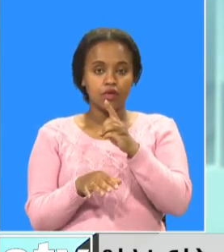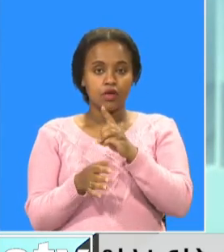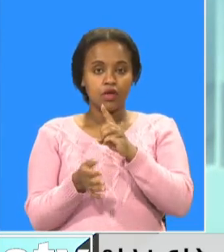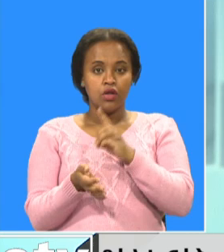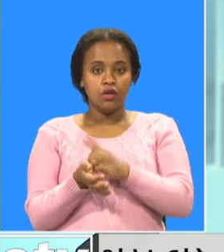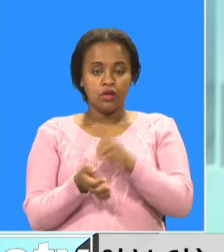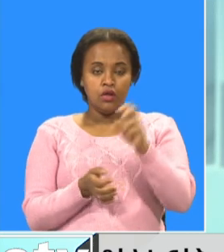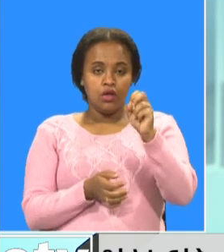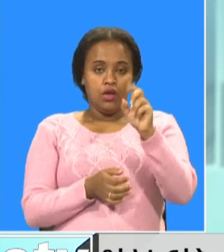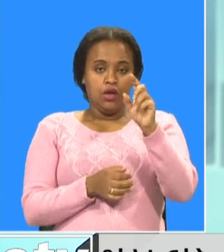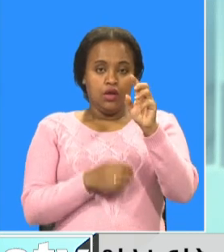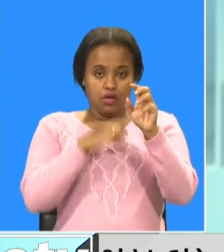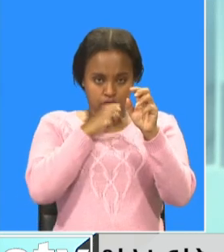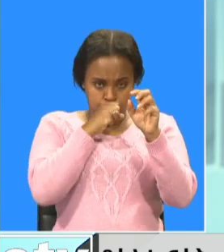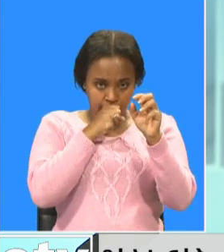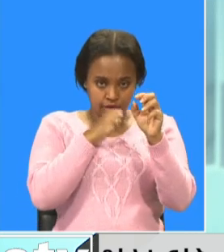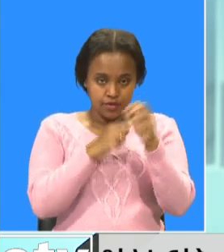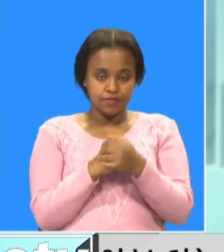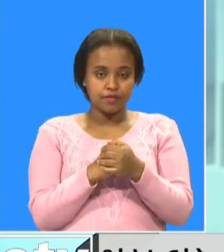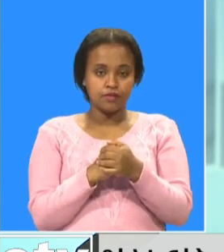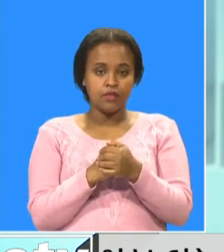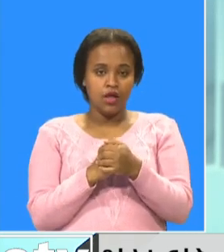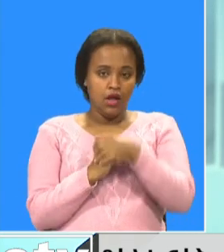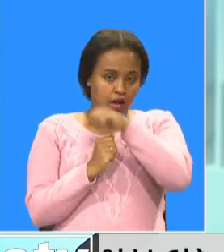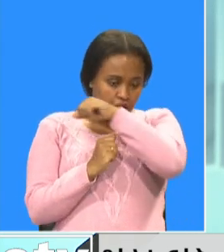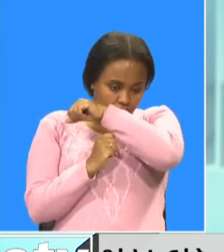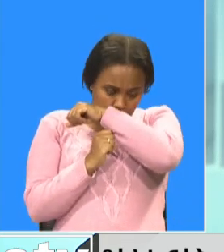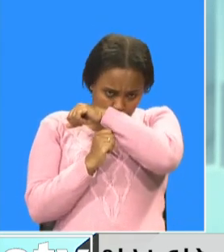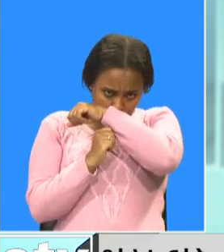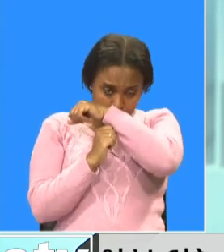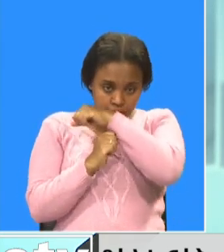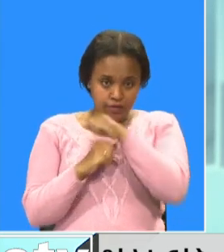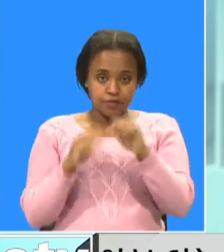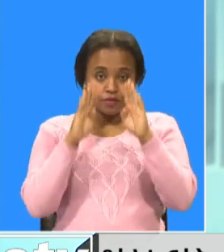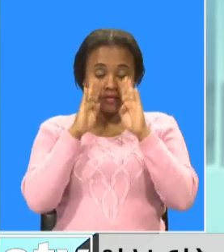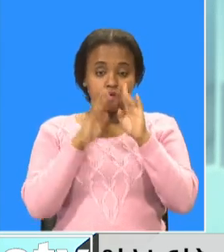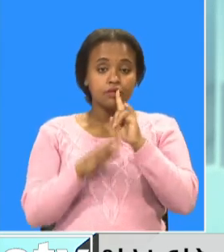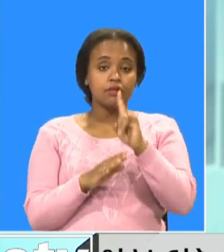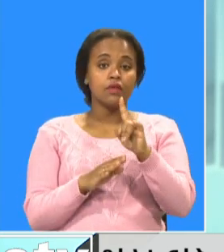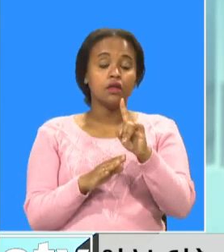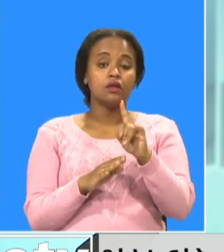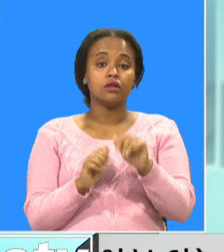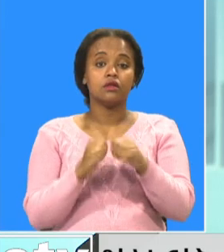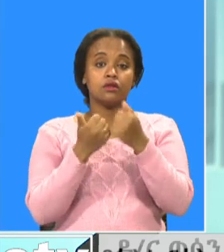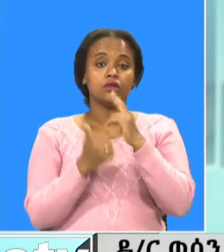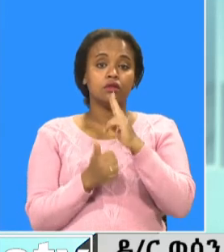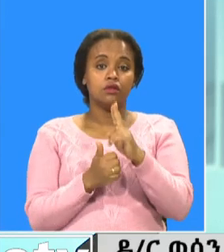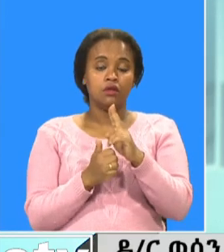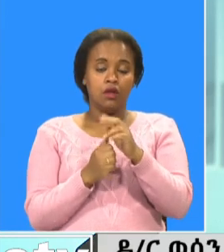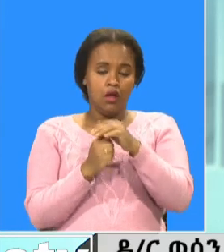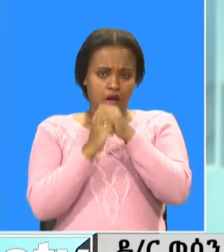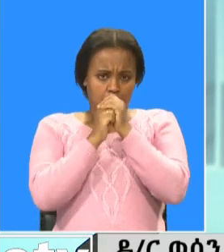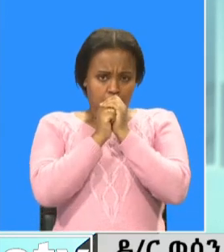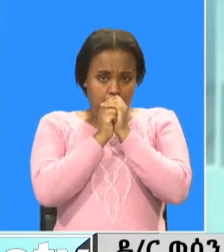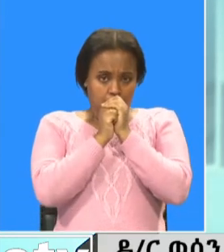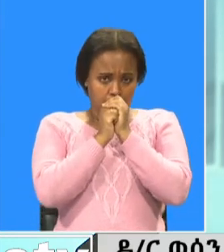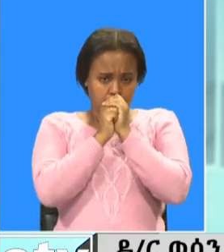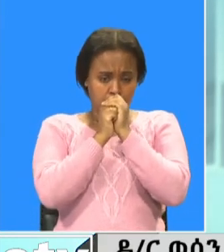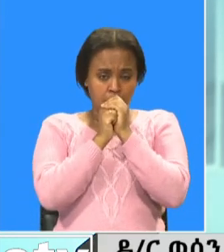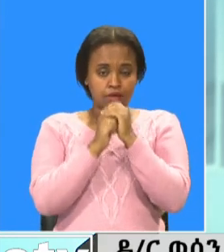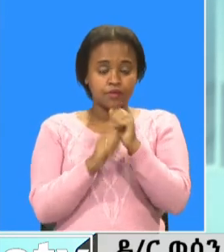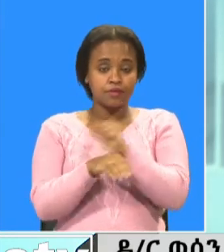ዶክተር ወሰን ታሪኩ እንደምን አላችሁ? ዶክተር ወሰን መንገድ ሰላም እንደምን አሉ ደርመስከን። በቅድሚያ የህክምና መሳሪያዎች ቁጥር